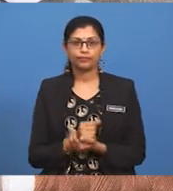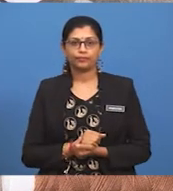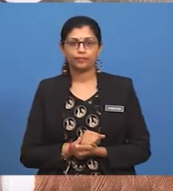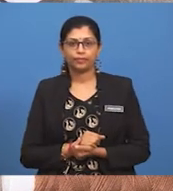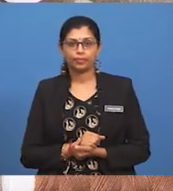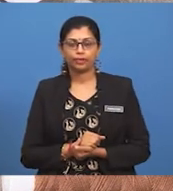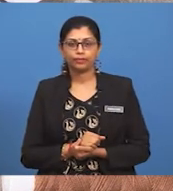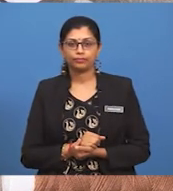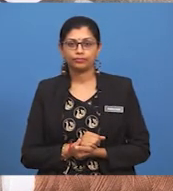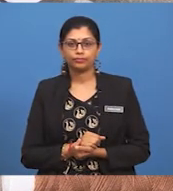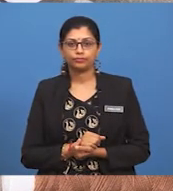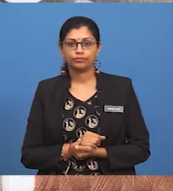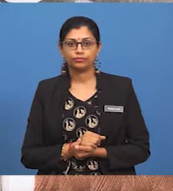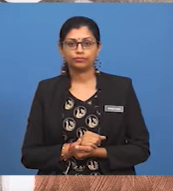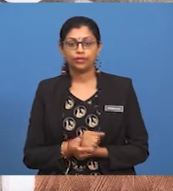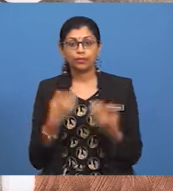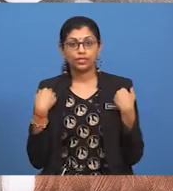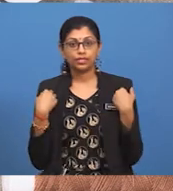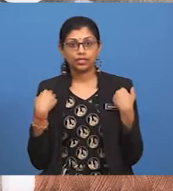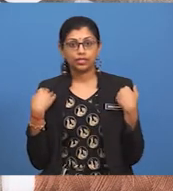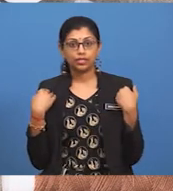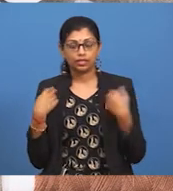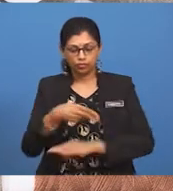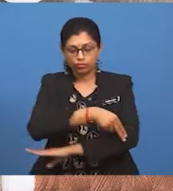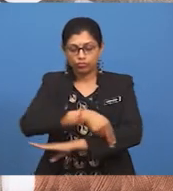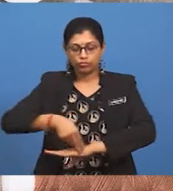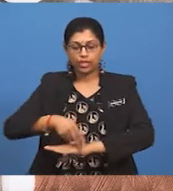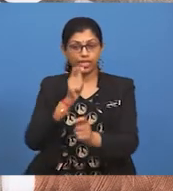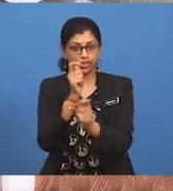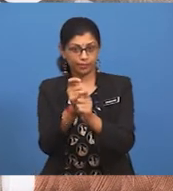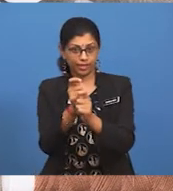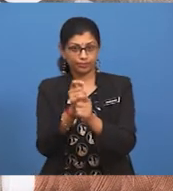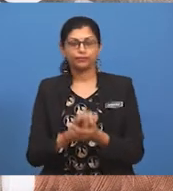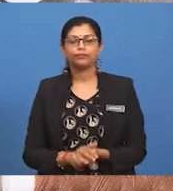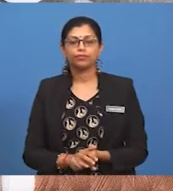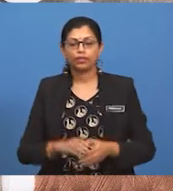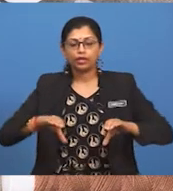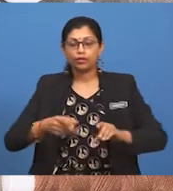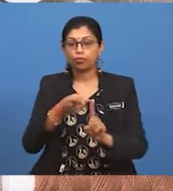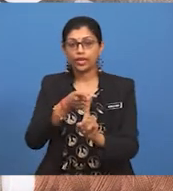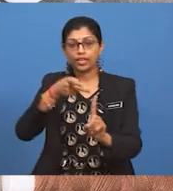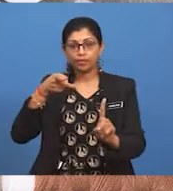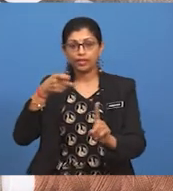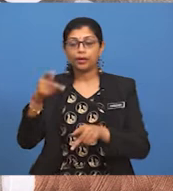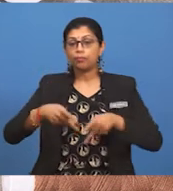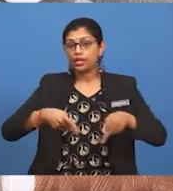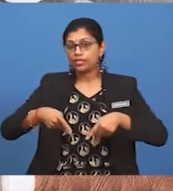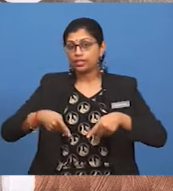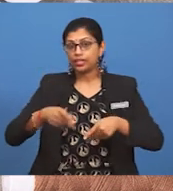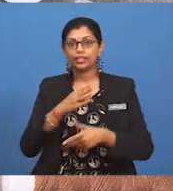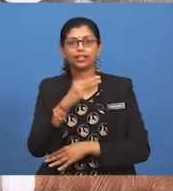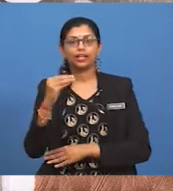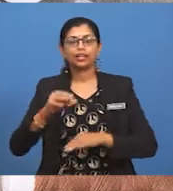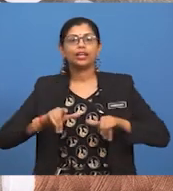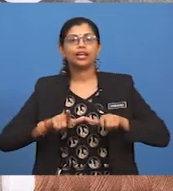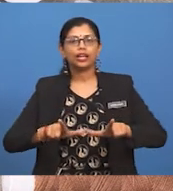mempunyai ukuran yang tepat dalam unit metrik yang jelas, diperbuat daripada plastik dan kayu yang elok